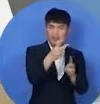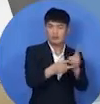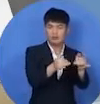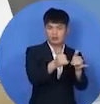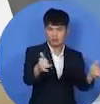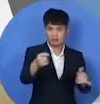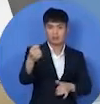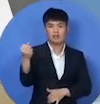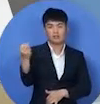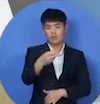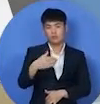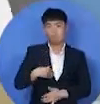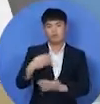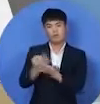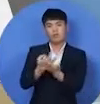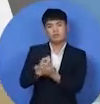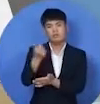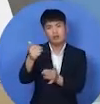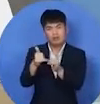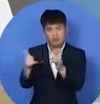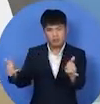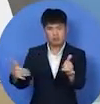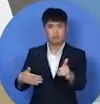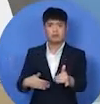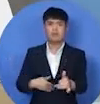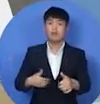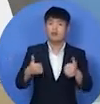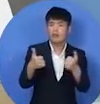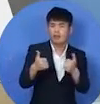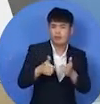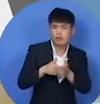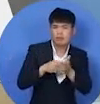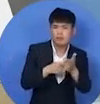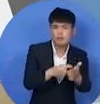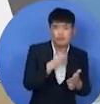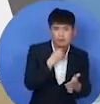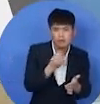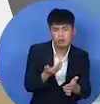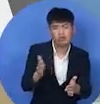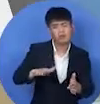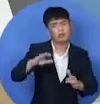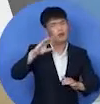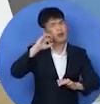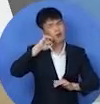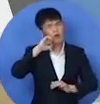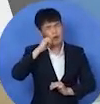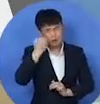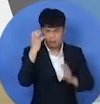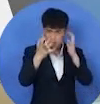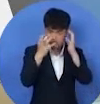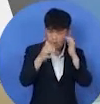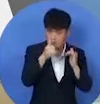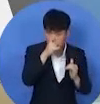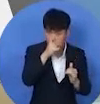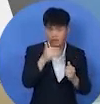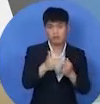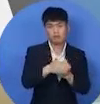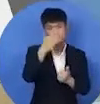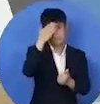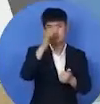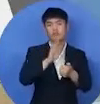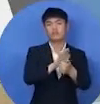사업자나 저소득층과 같이 세무 상담을 받기 어려운 주민들에게 무료로 상담 서비스를 지원해주는